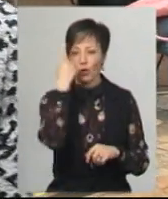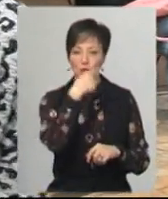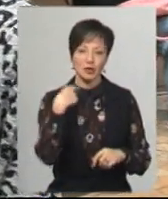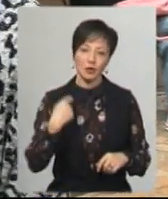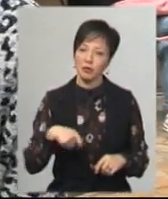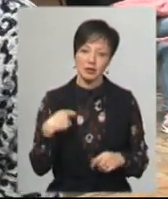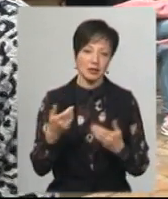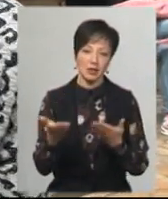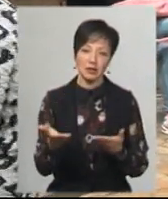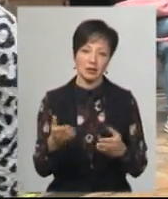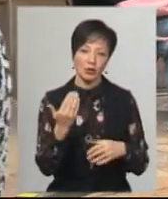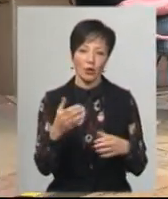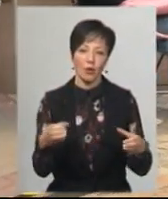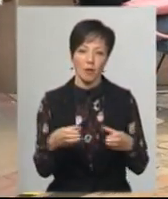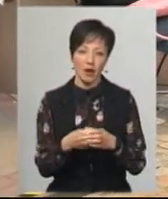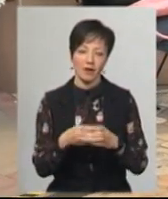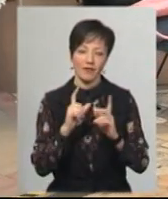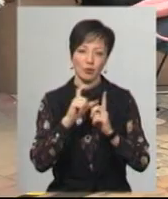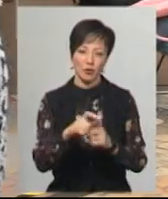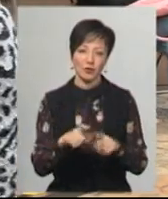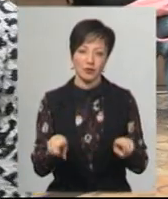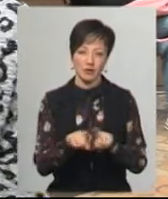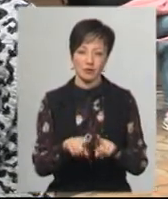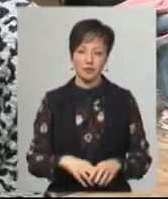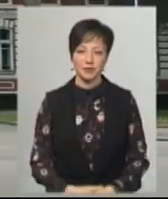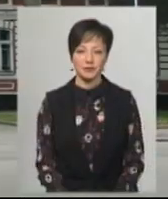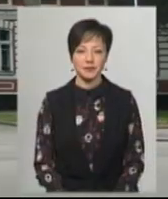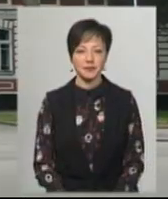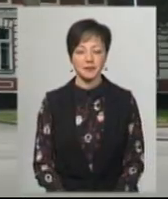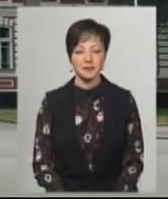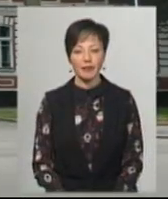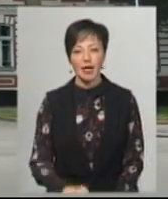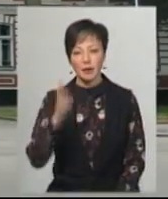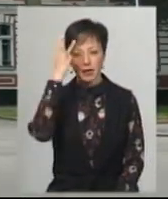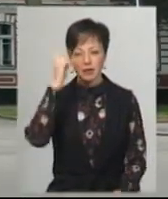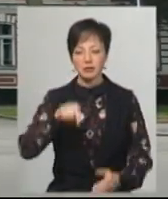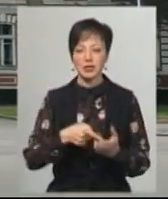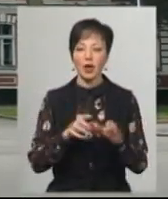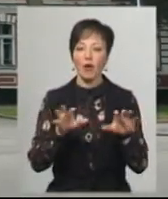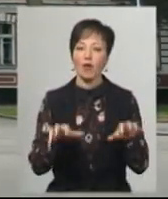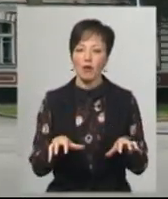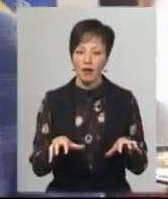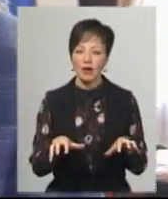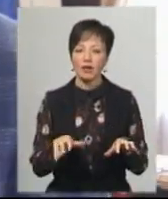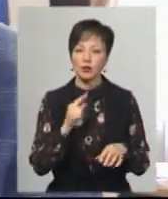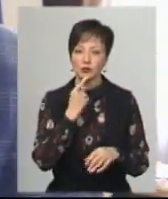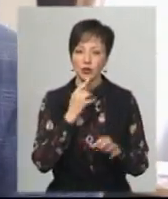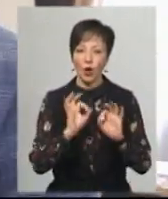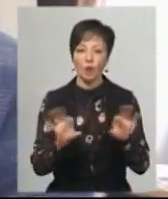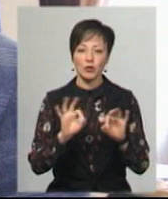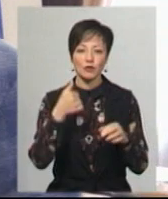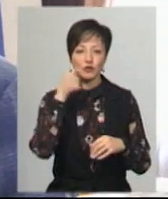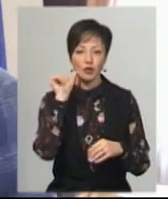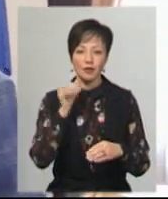президенту або його команді, і вони вам так само дадуть відповідь. Хмельницький міський голова Олександр Семчишин коментує